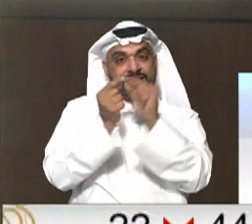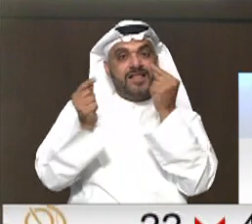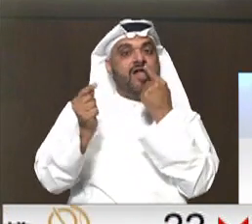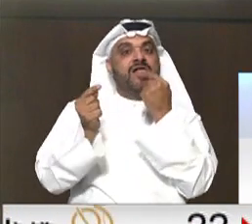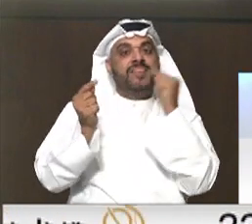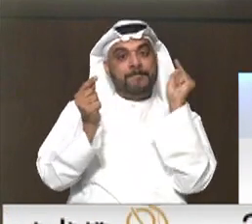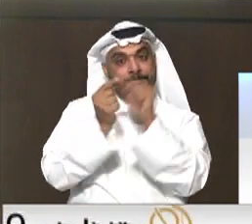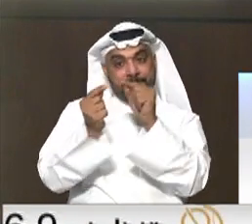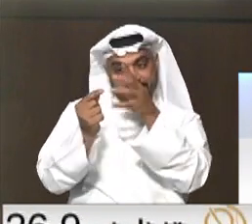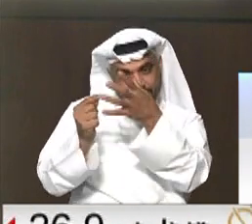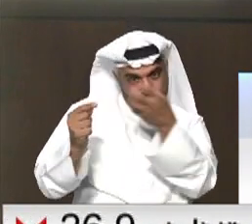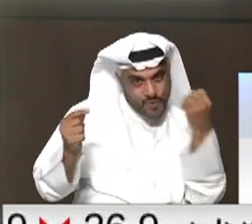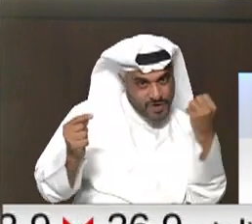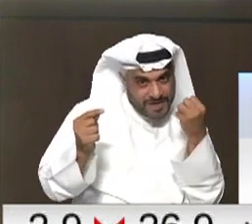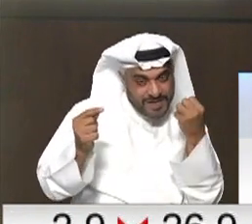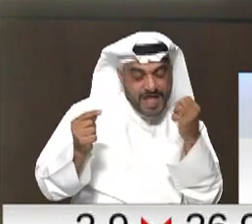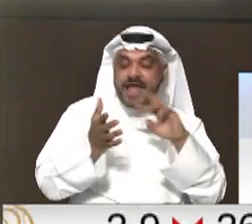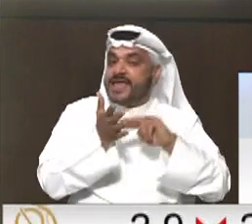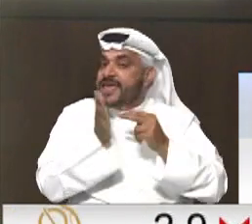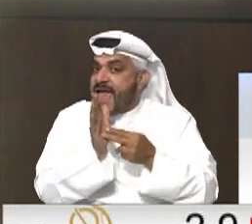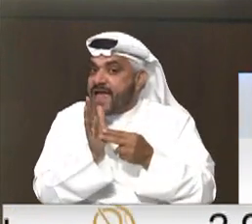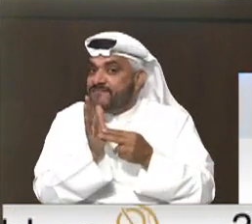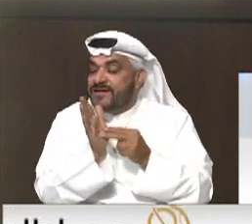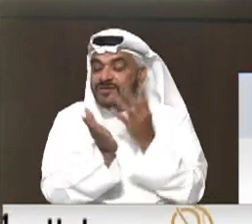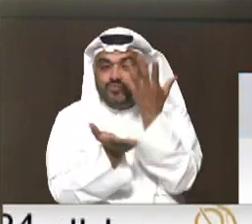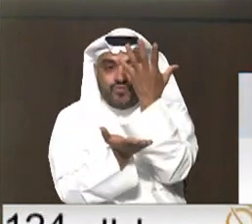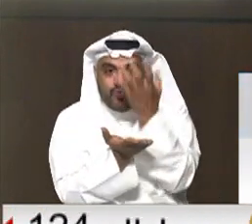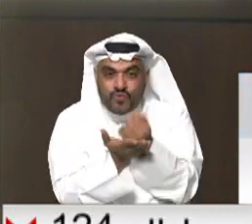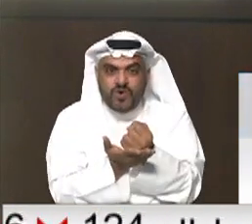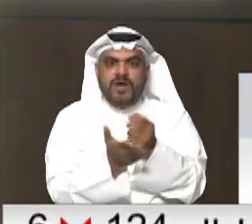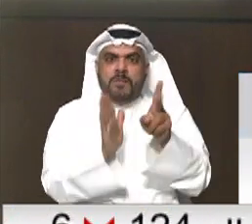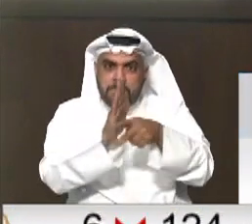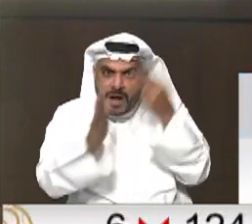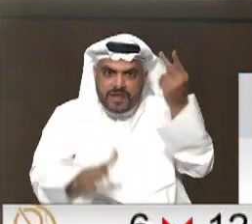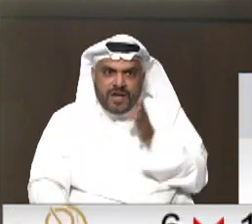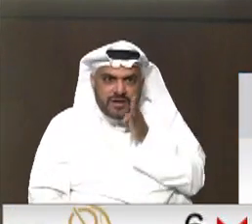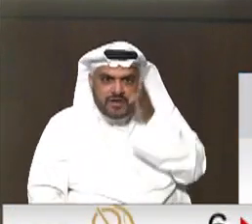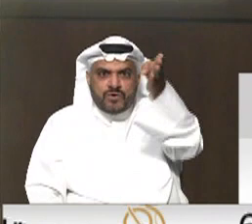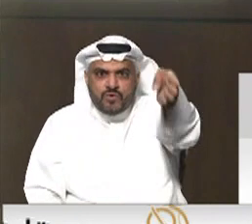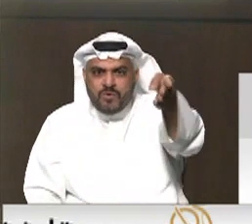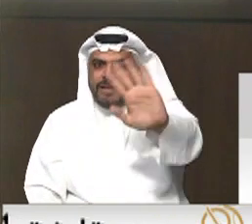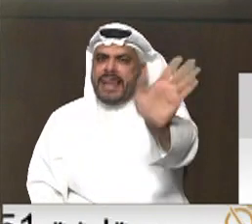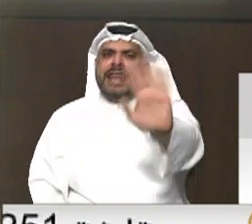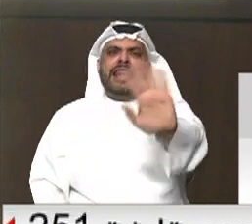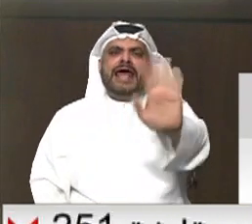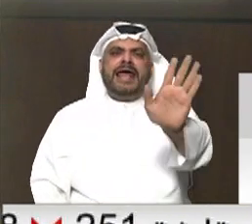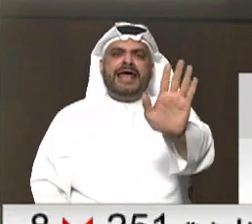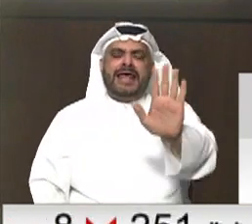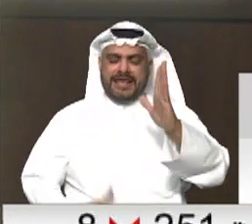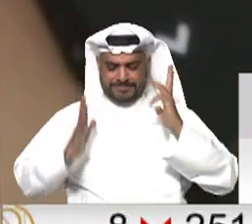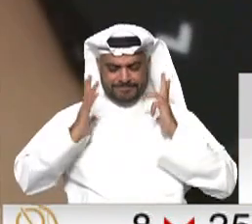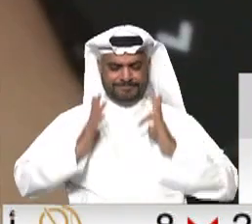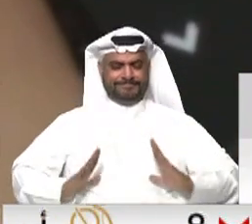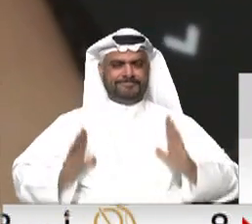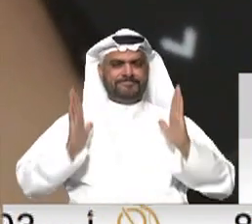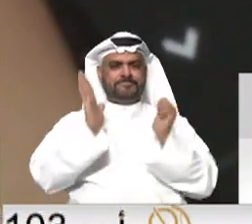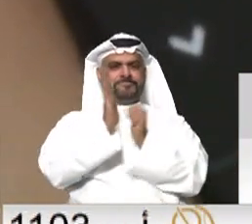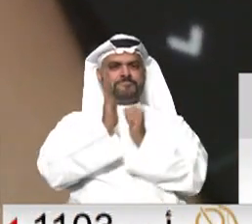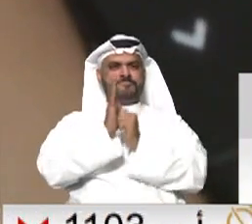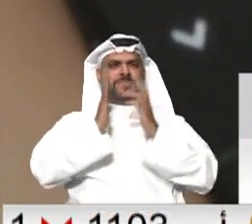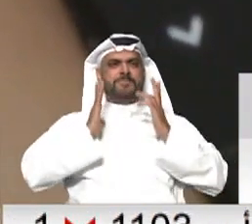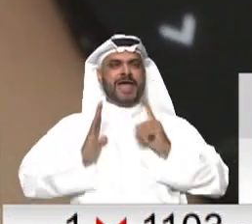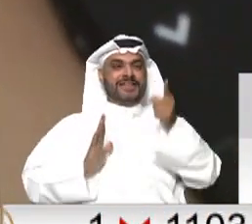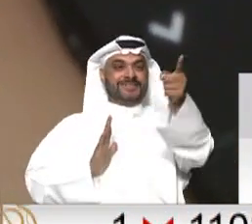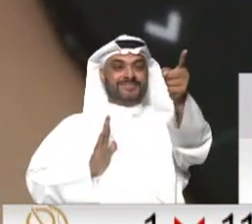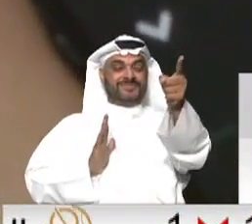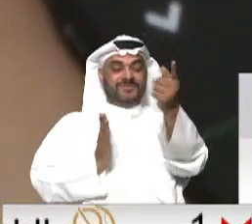تأتيك نتيجة الفحص عبر التطبيق بدون مراجعتك للمركز أو المستوصف أو المستشفى. وفي خدمة ثانية إن